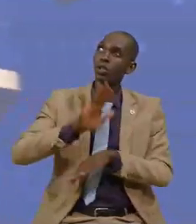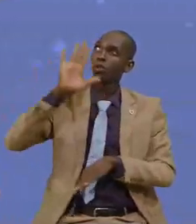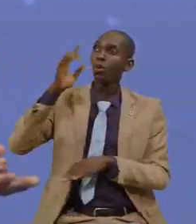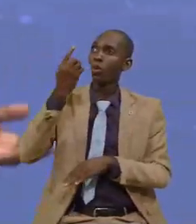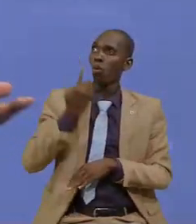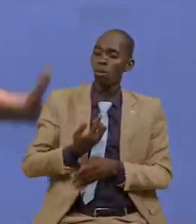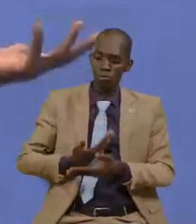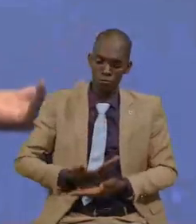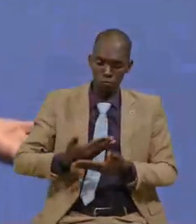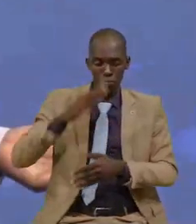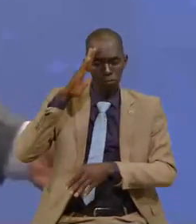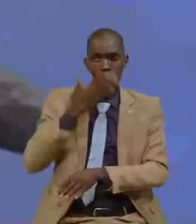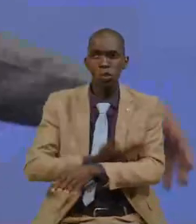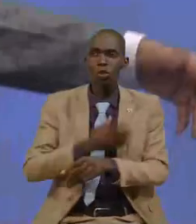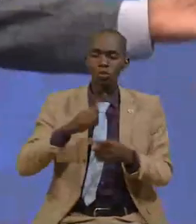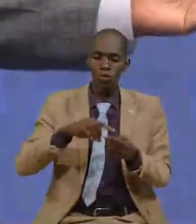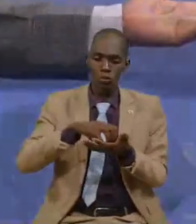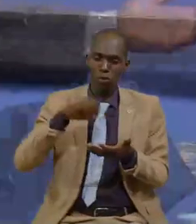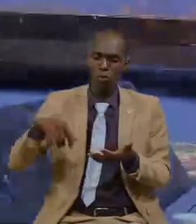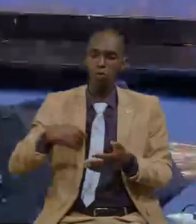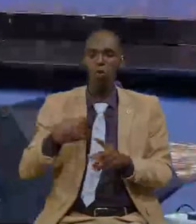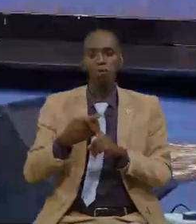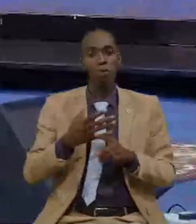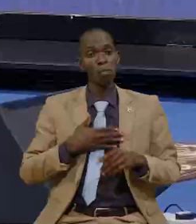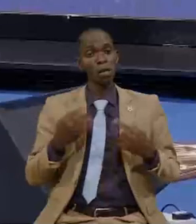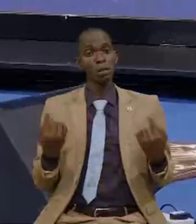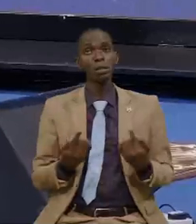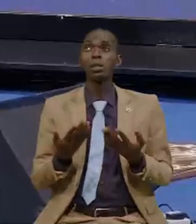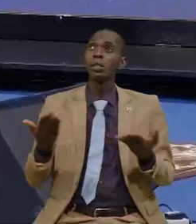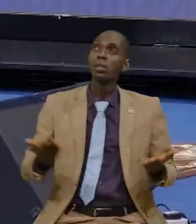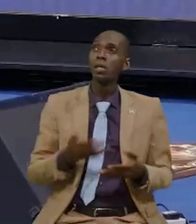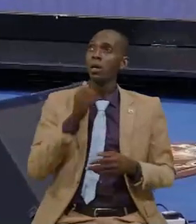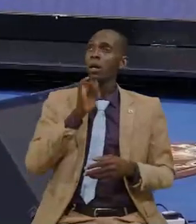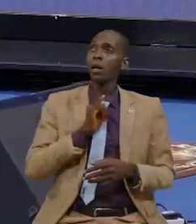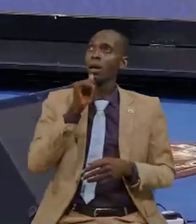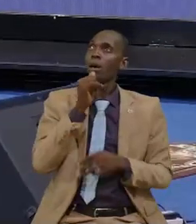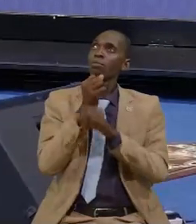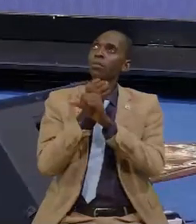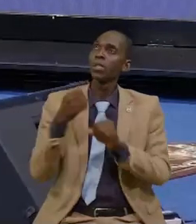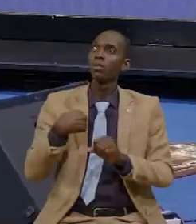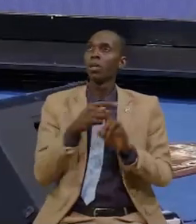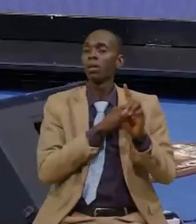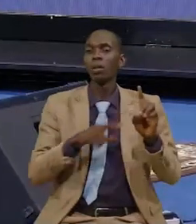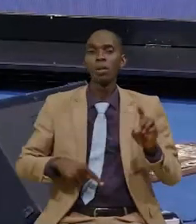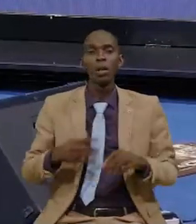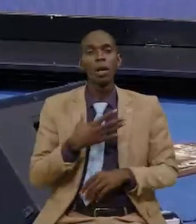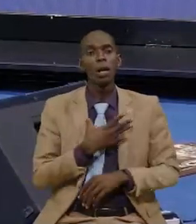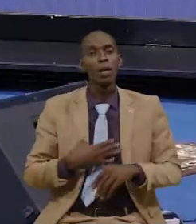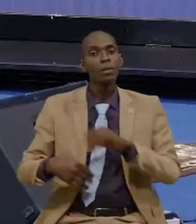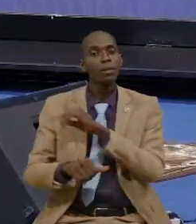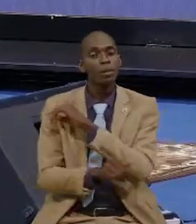Fils unique, m'ôter de mon iniquité. Me voici. Sauve-moi, Seigneur.